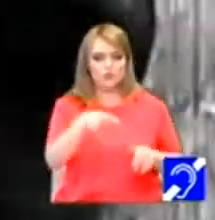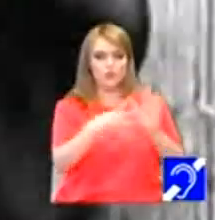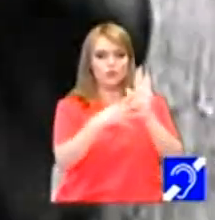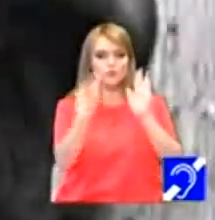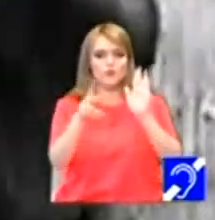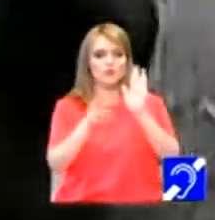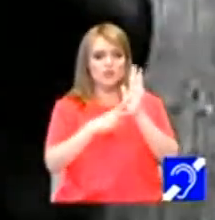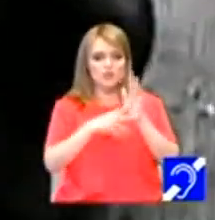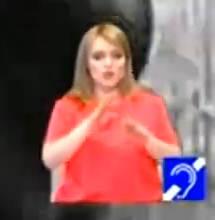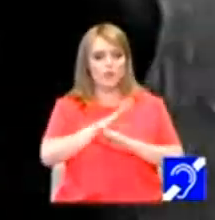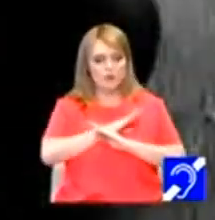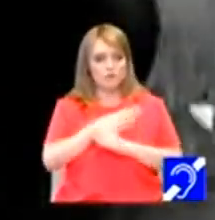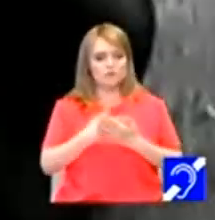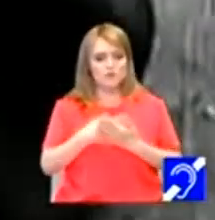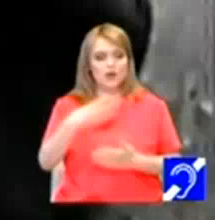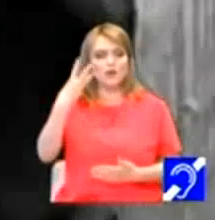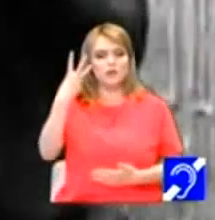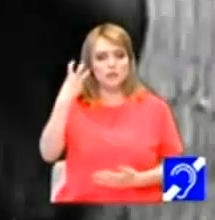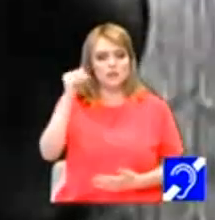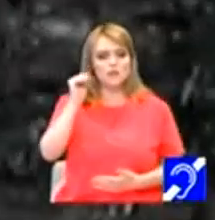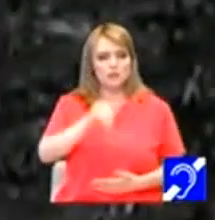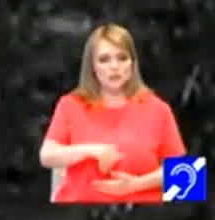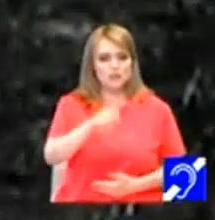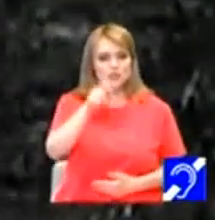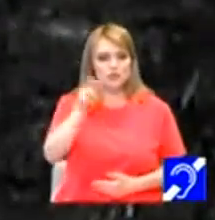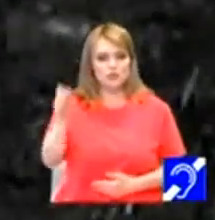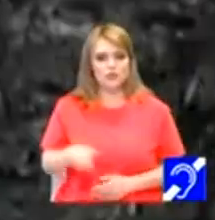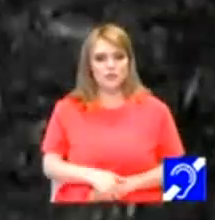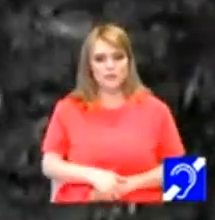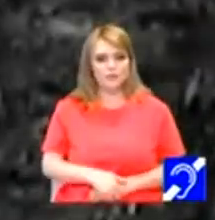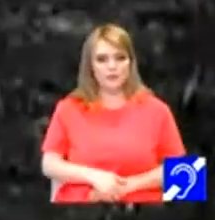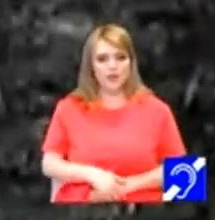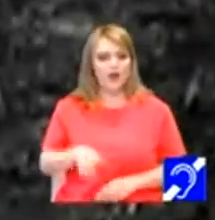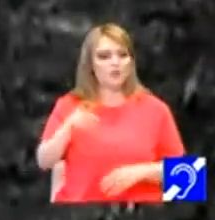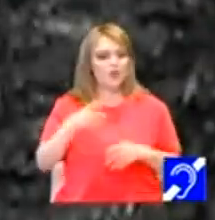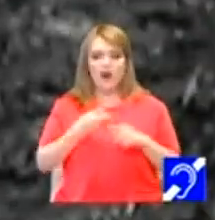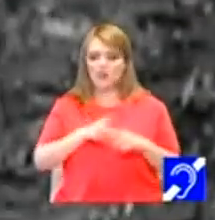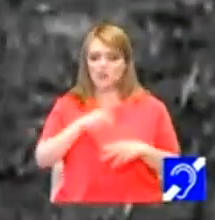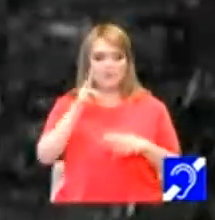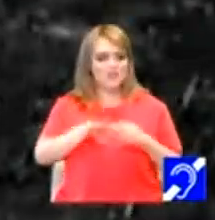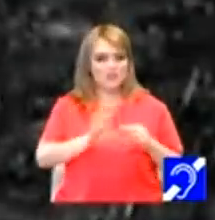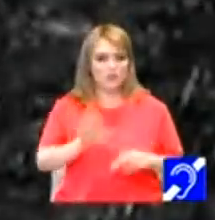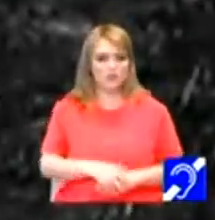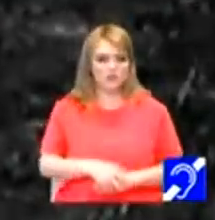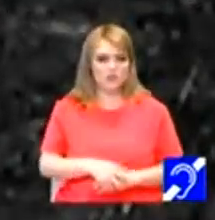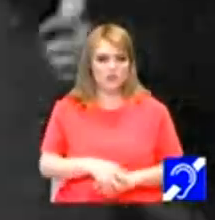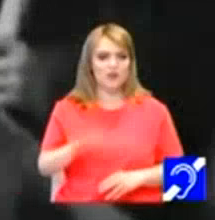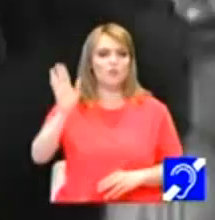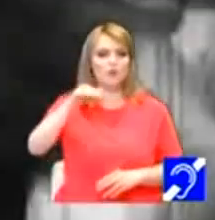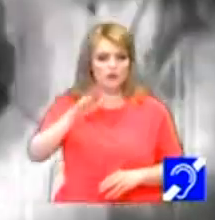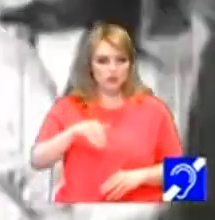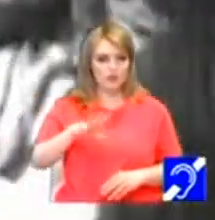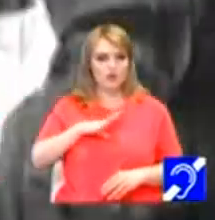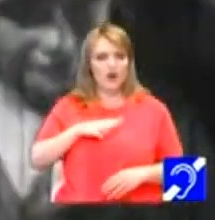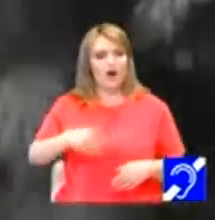1946-1947 a luat în jur de 300.000 de vieți omenești, dar calvarul românilor din teritoriile ocupate de ruși nu s-a oprit aici. După